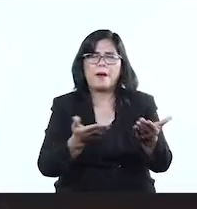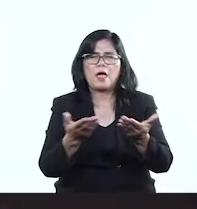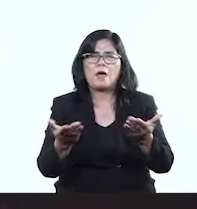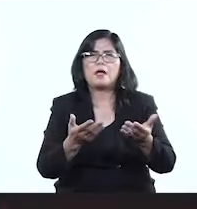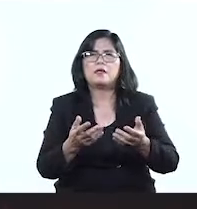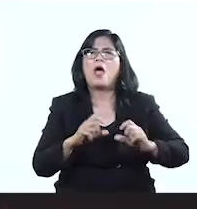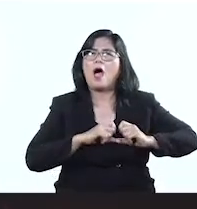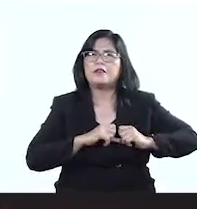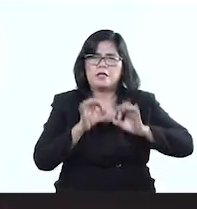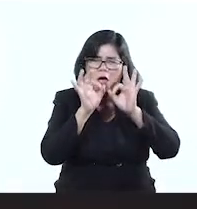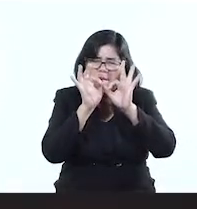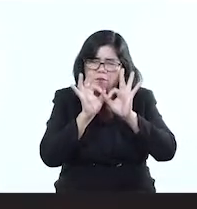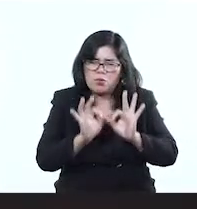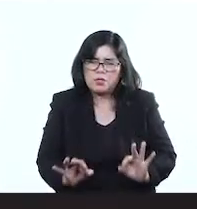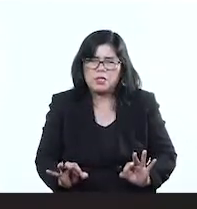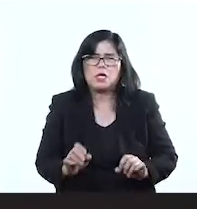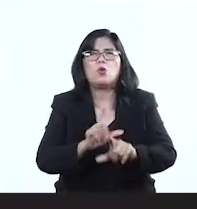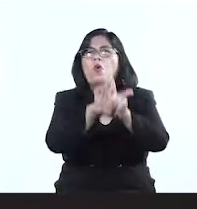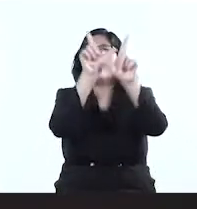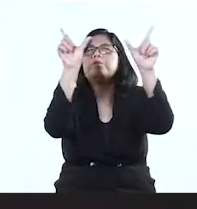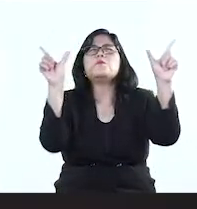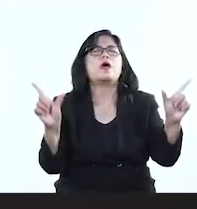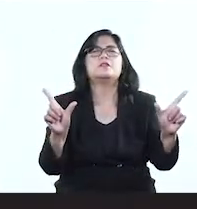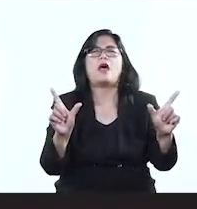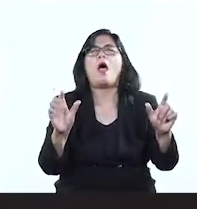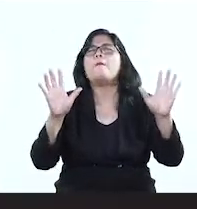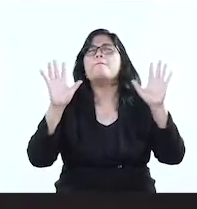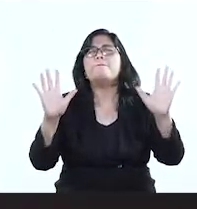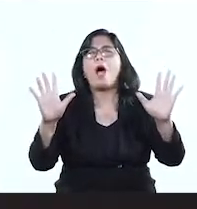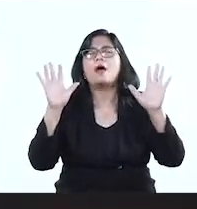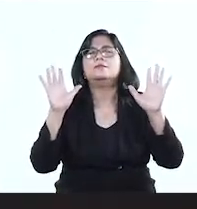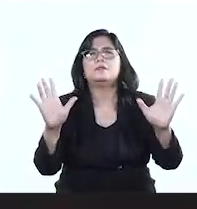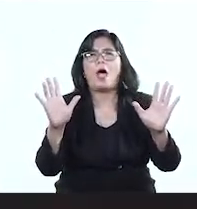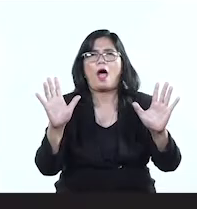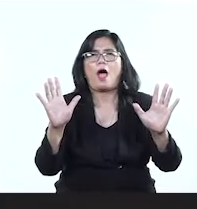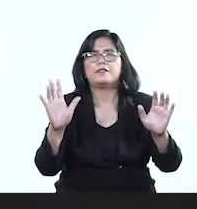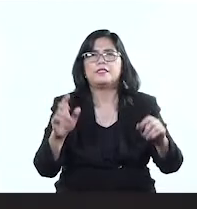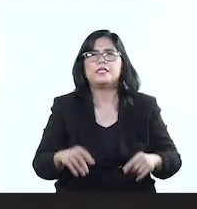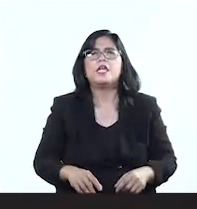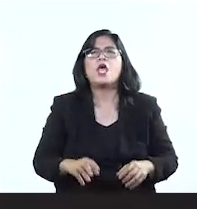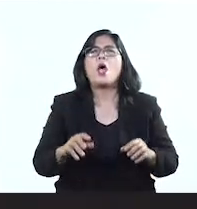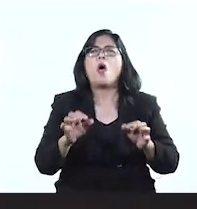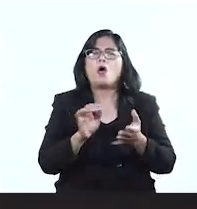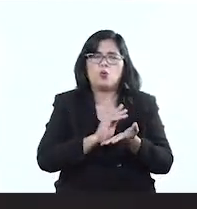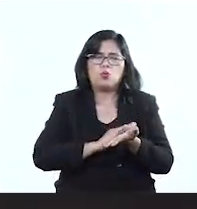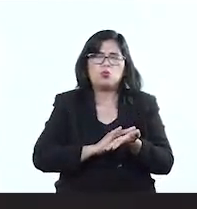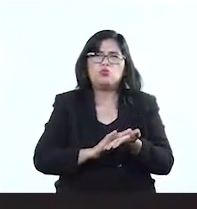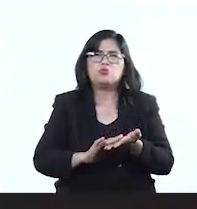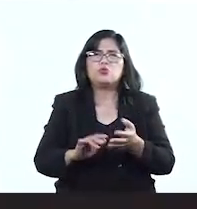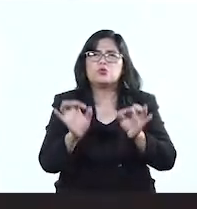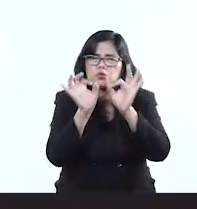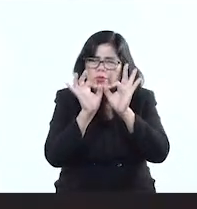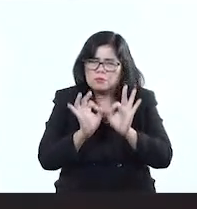murni luar biasa banyaknya secara jadi murni tidak ditentukan oleh Mobil apa yang telah